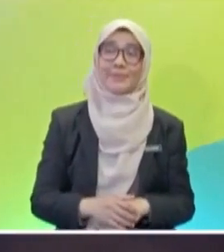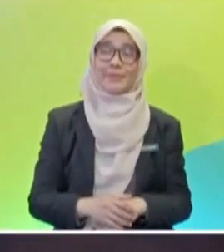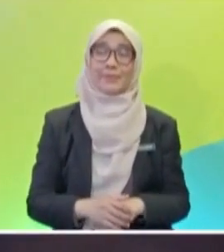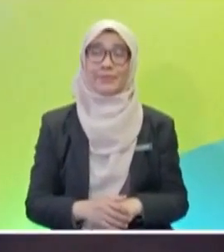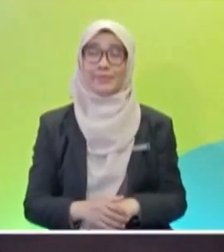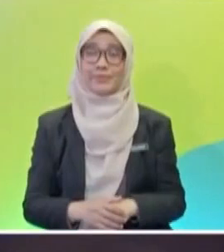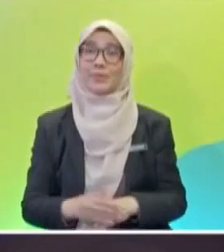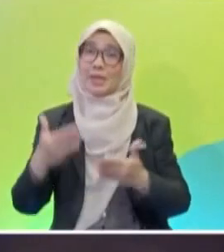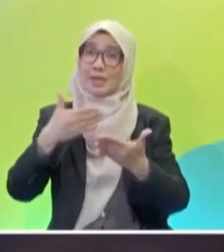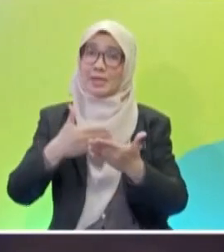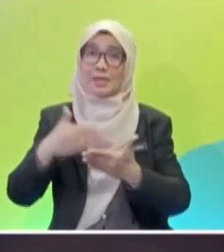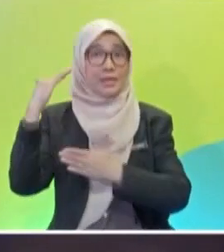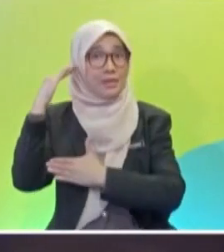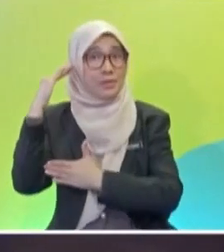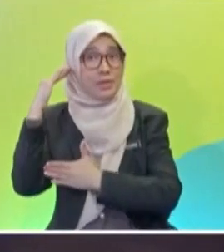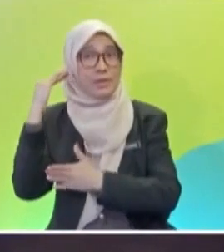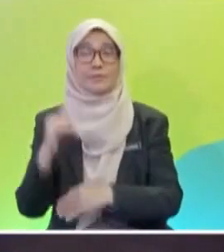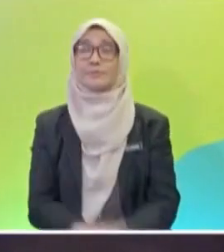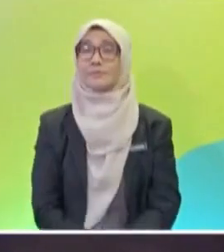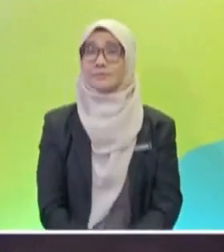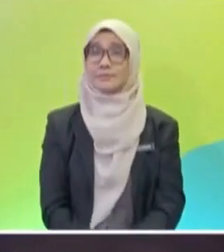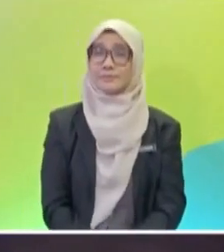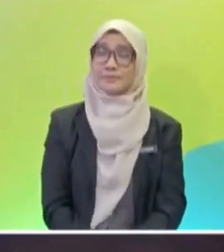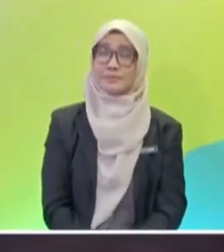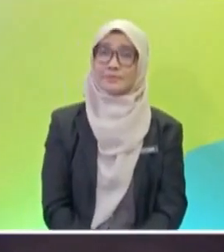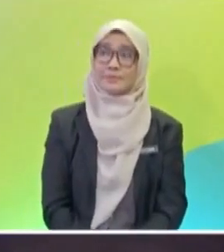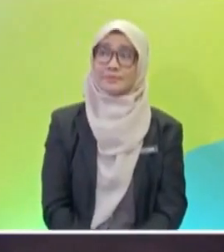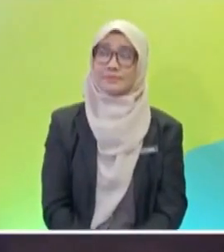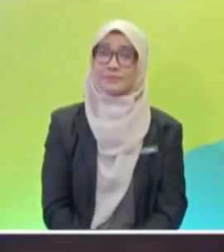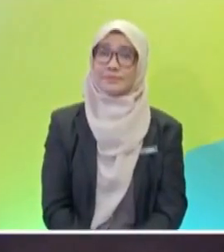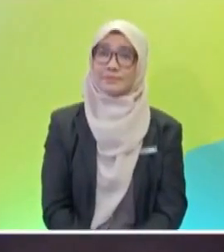telurnya kita dengar bunyi hewan yang lain nah